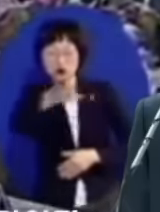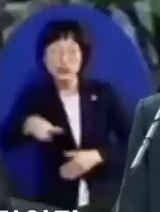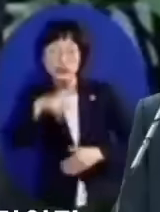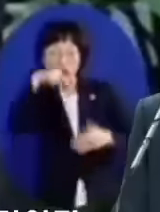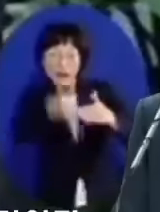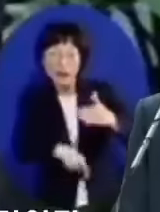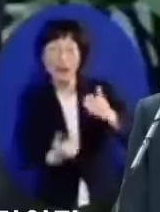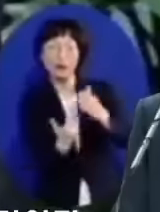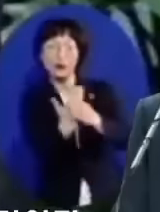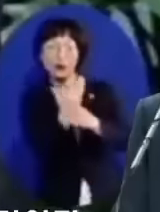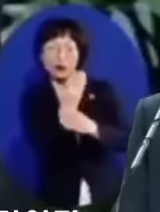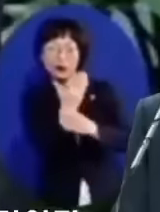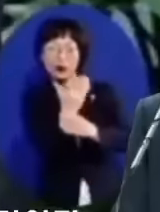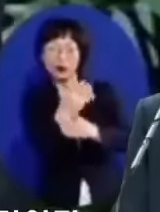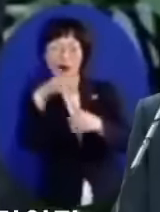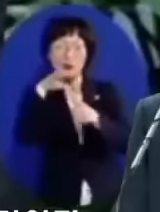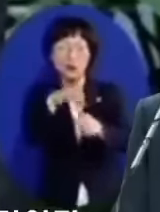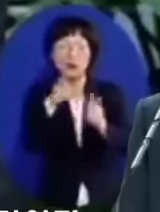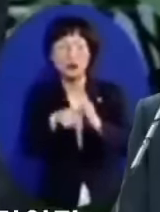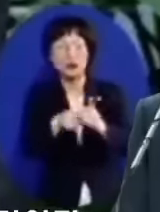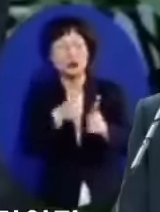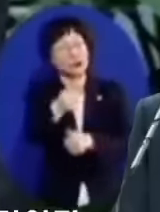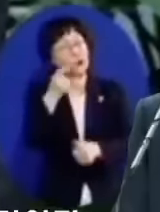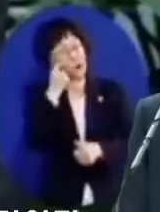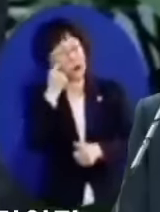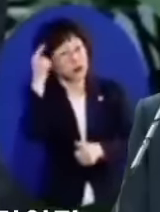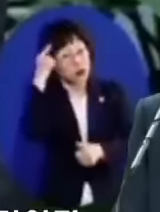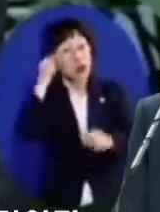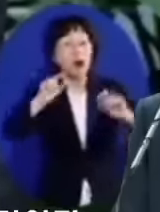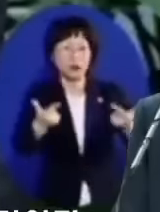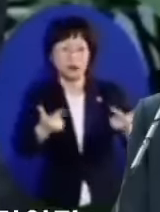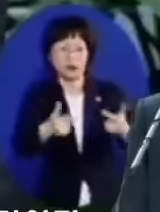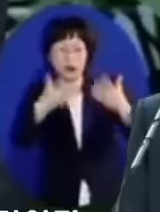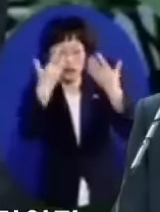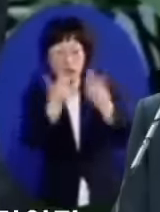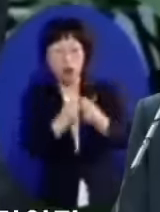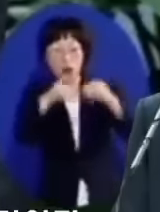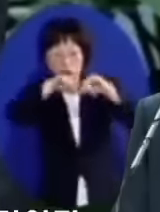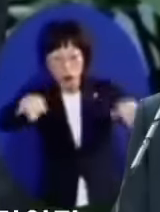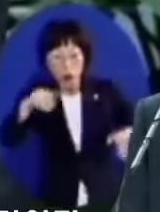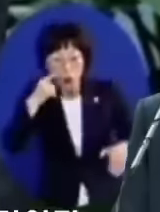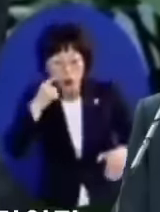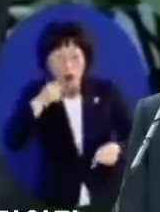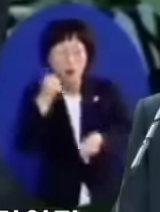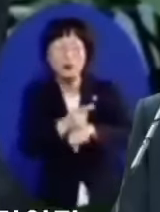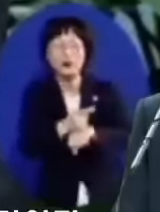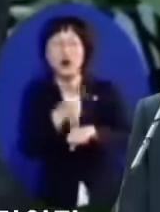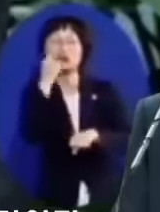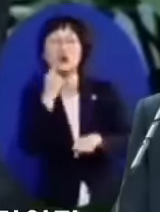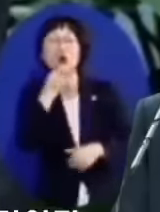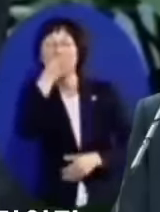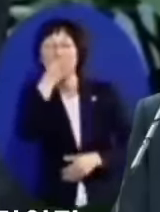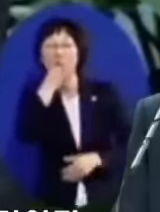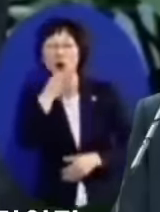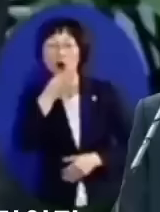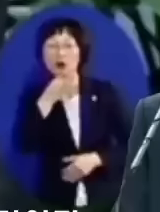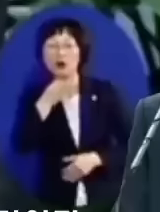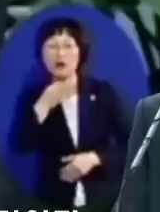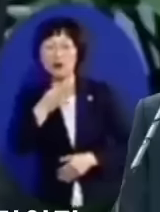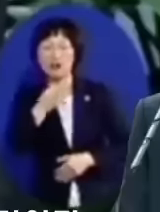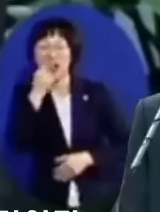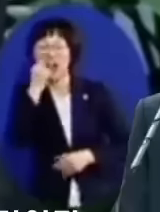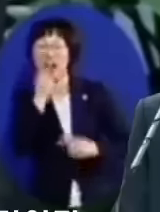때 우리는 도저히 못 이긴다고 생각했는데 실상을 보면 내용적으로 벌써 정욕과 탐심은